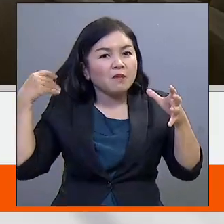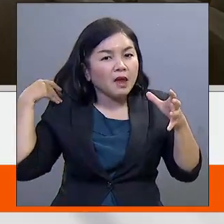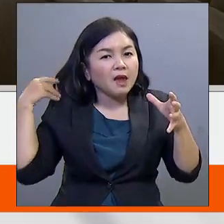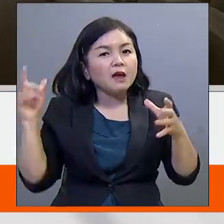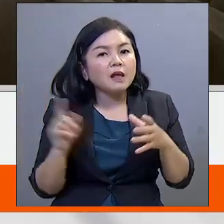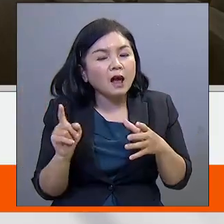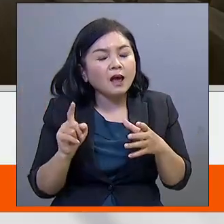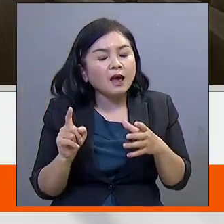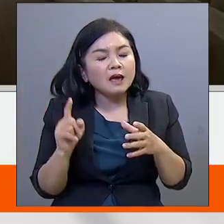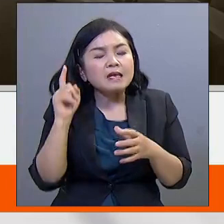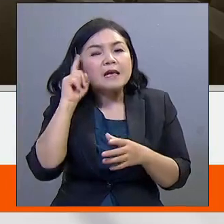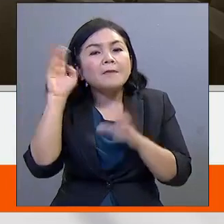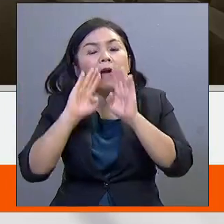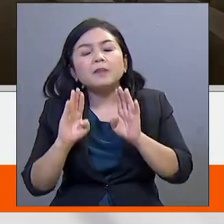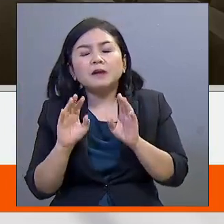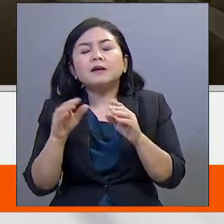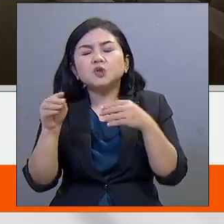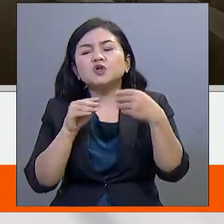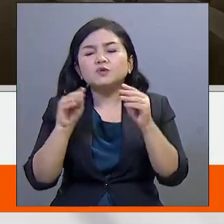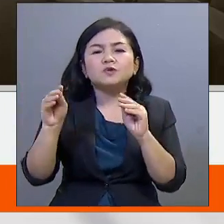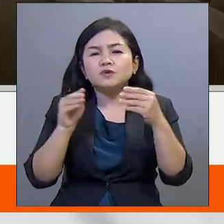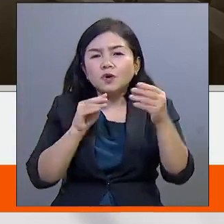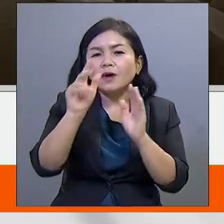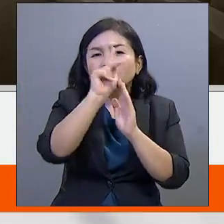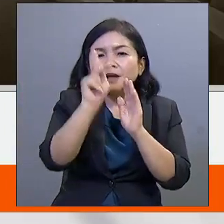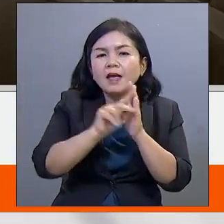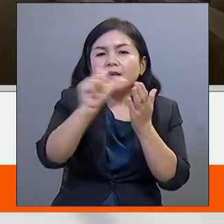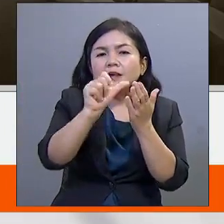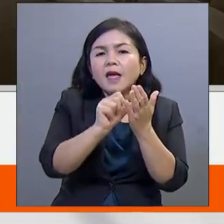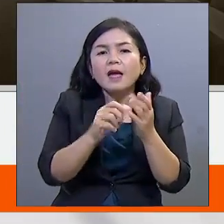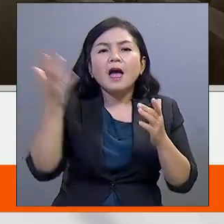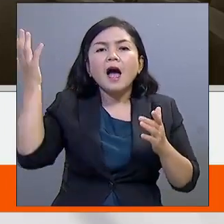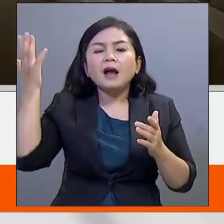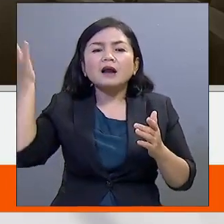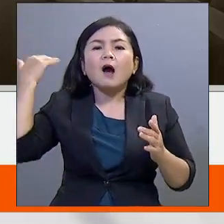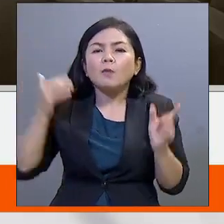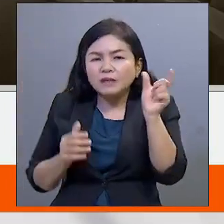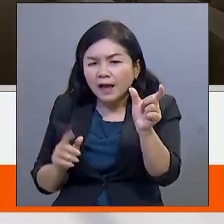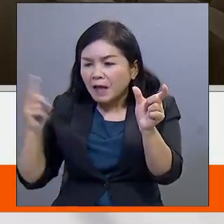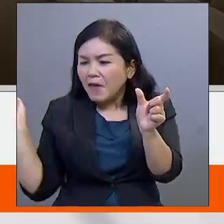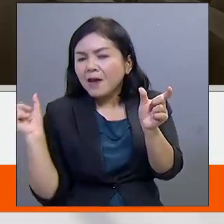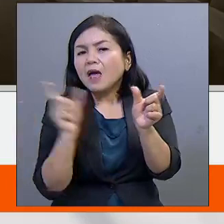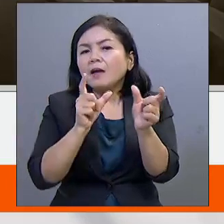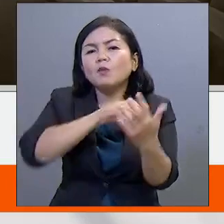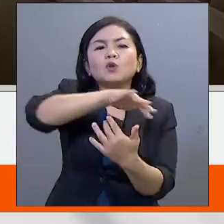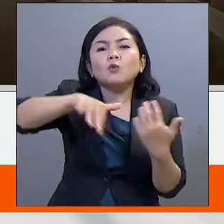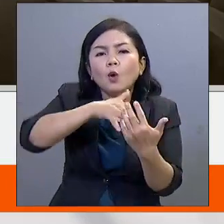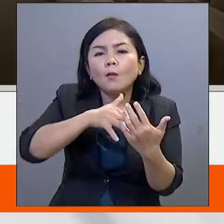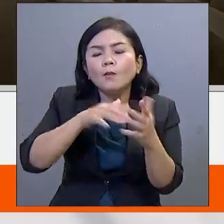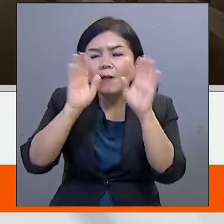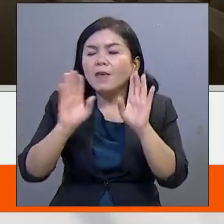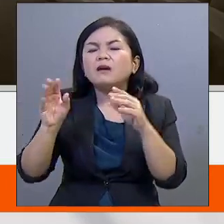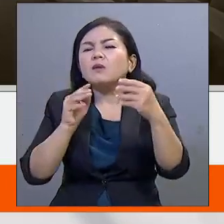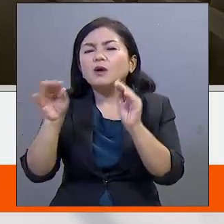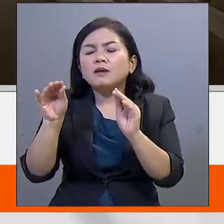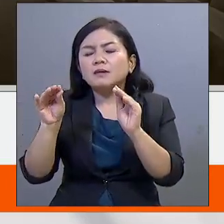บ